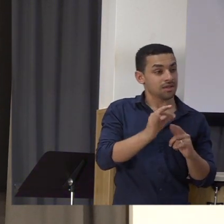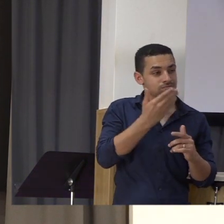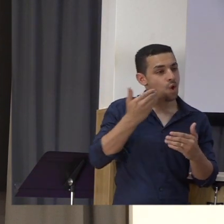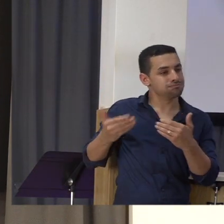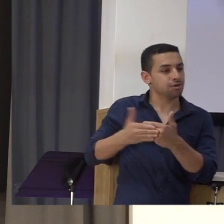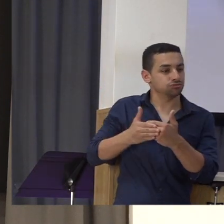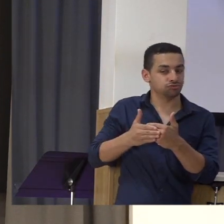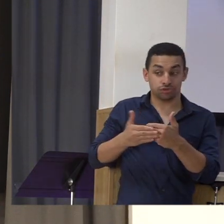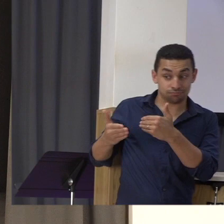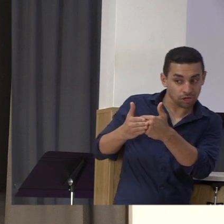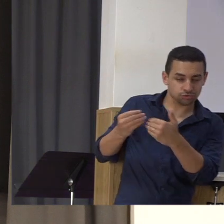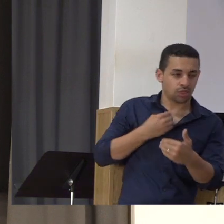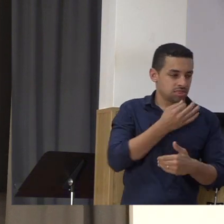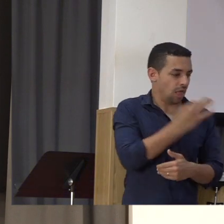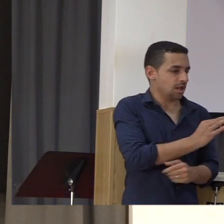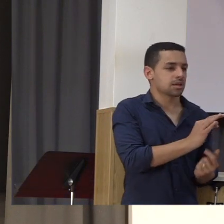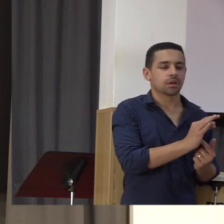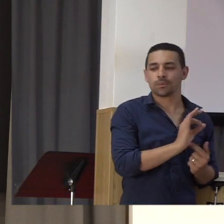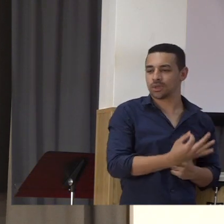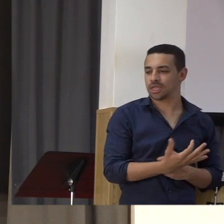qu'on parle de trahison, justement.